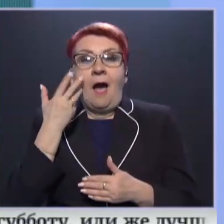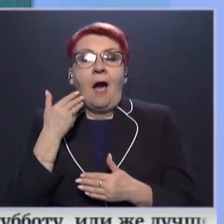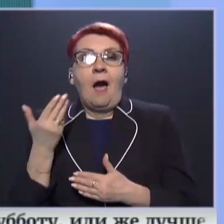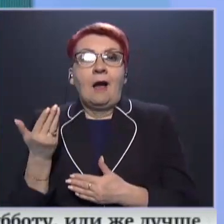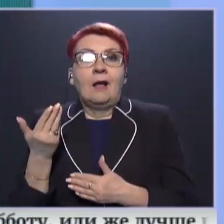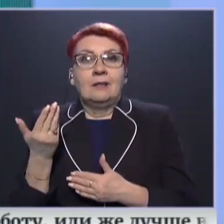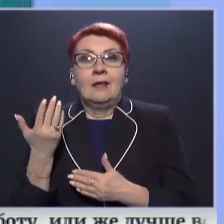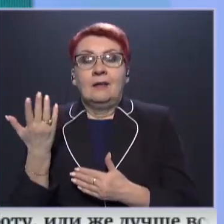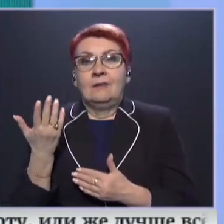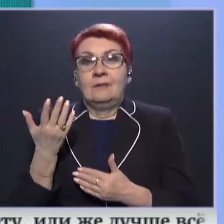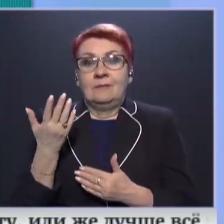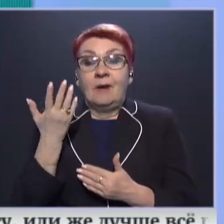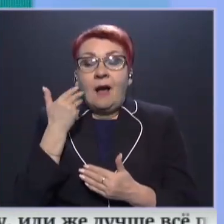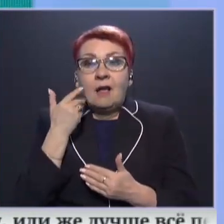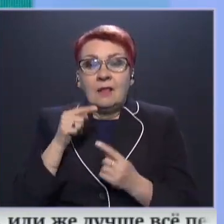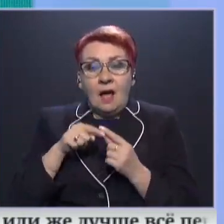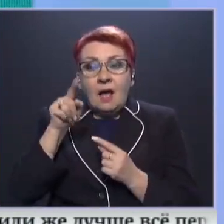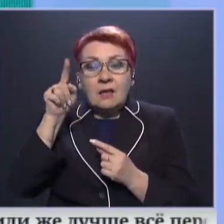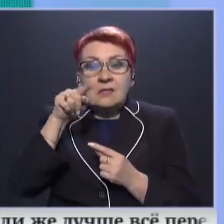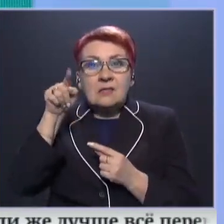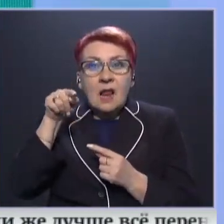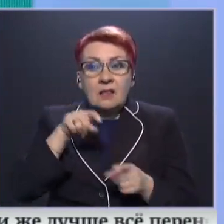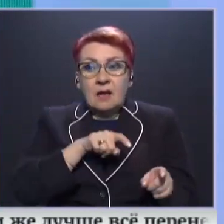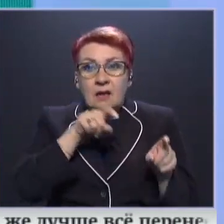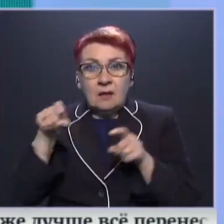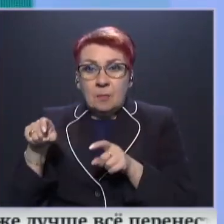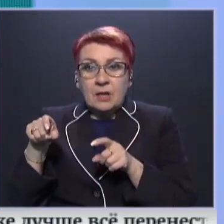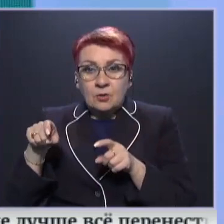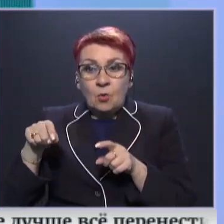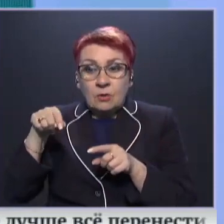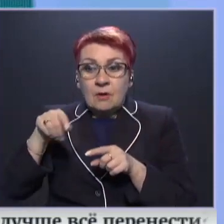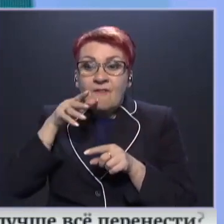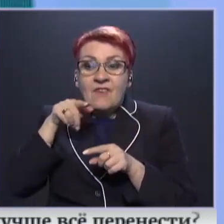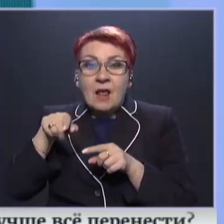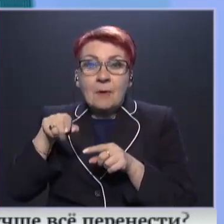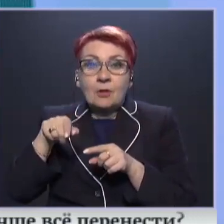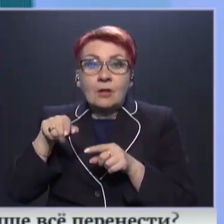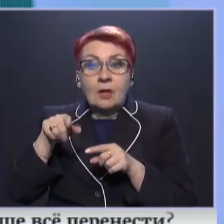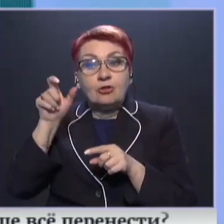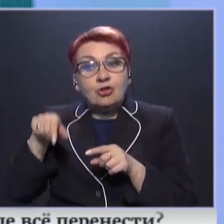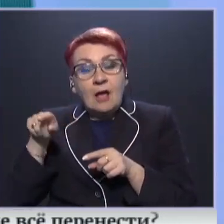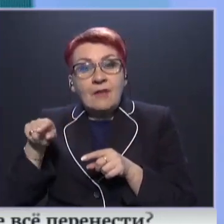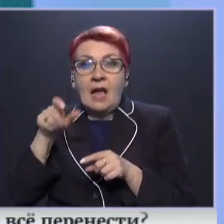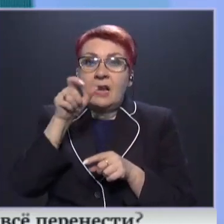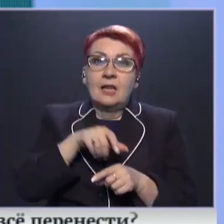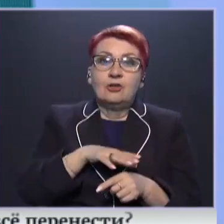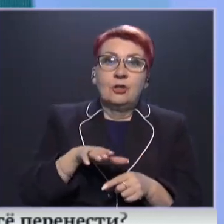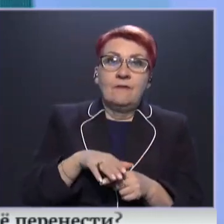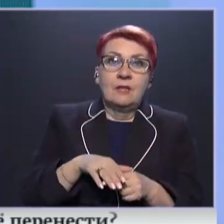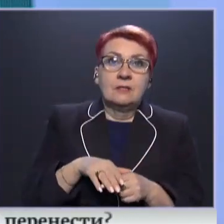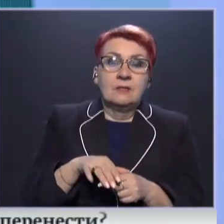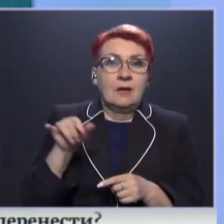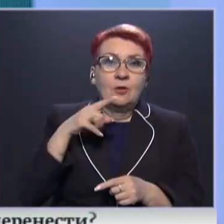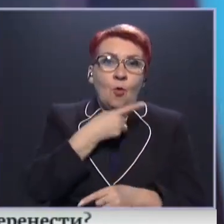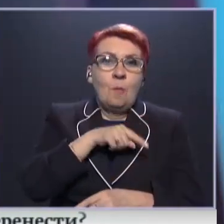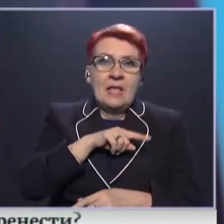эта стрелка, когда перейдет она через какой-то временной отрезок, да, и мы скажем, это человек или это не человек? У медиков есть.